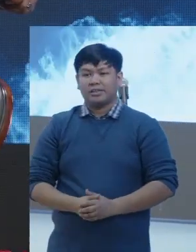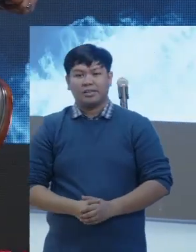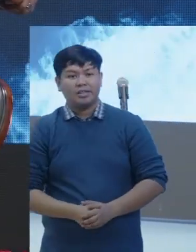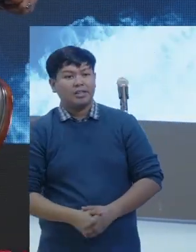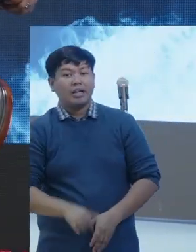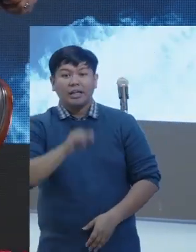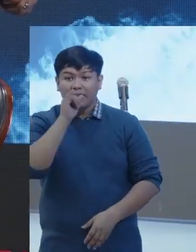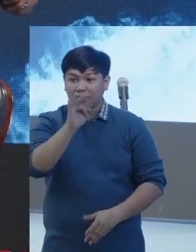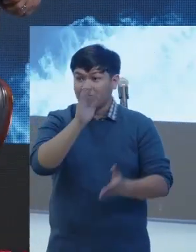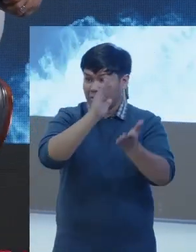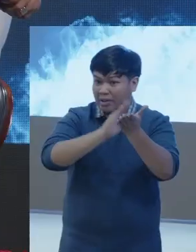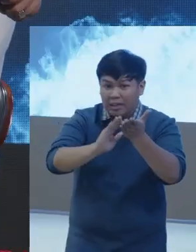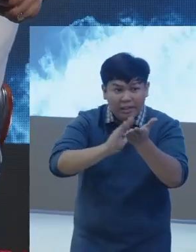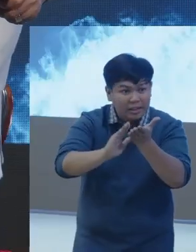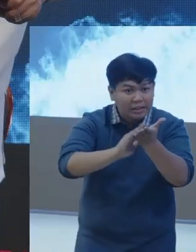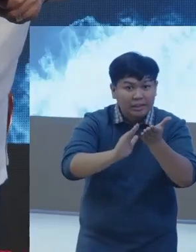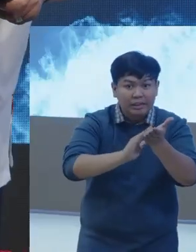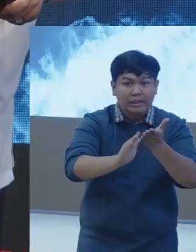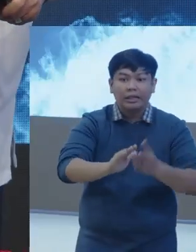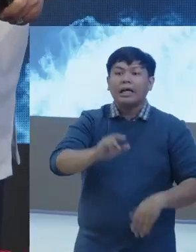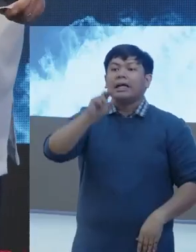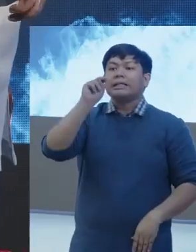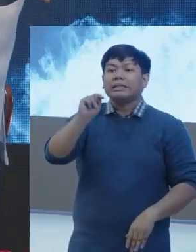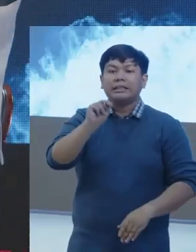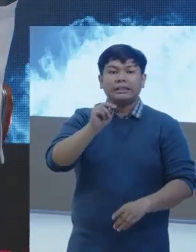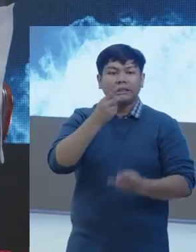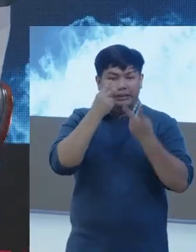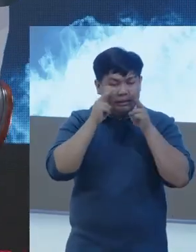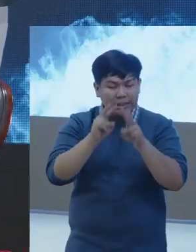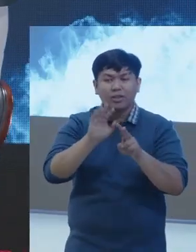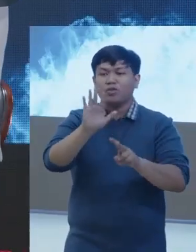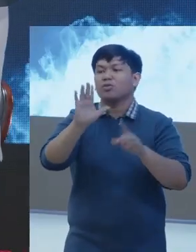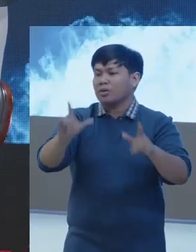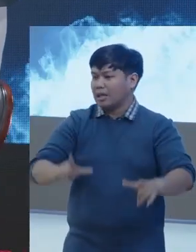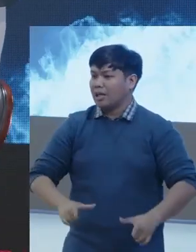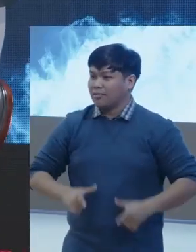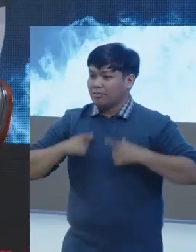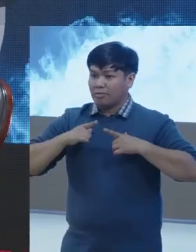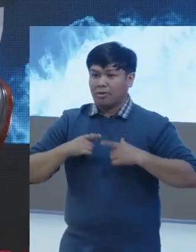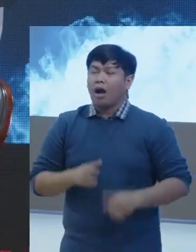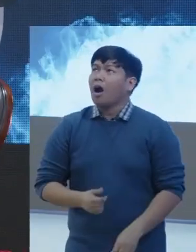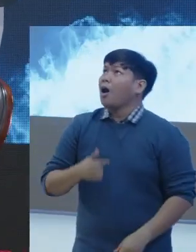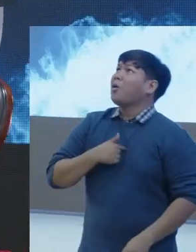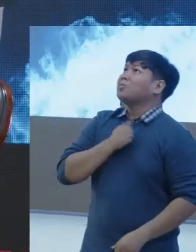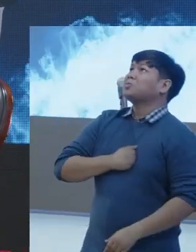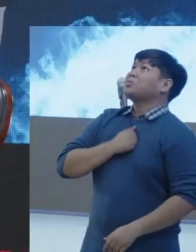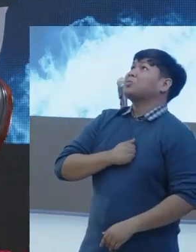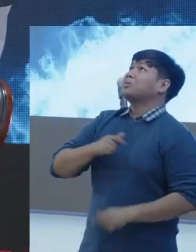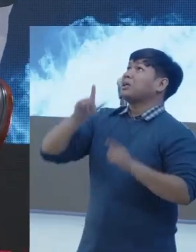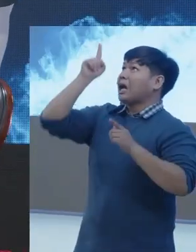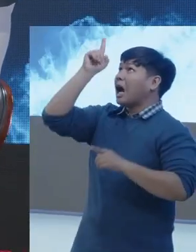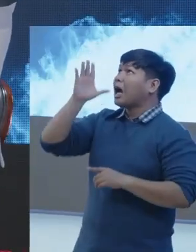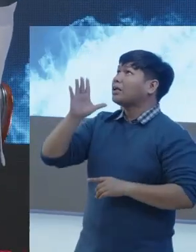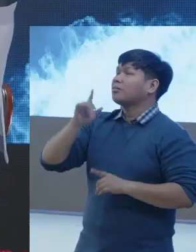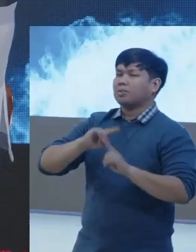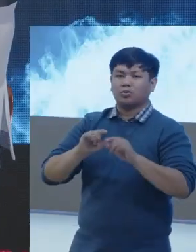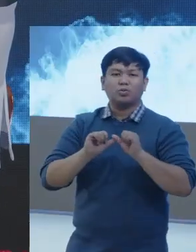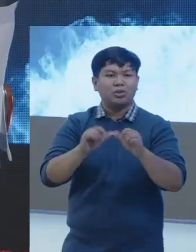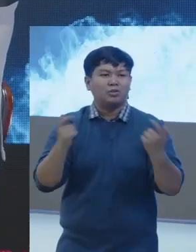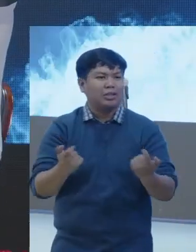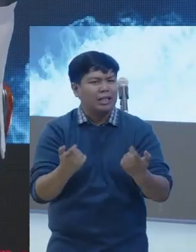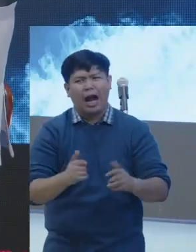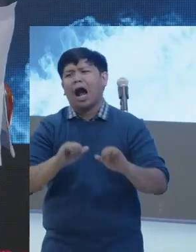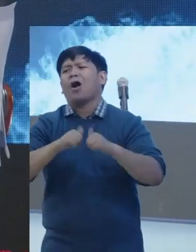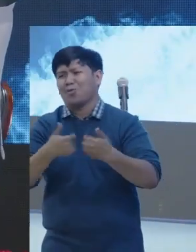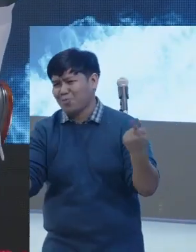kayo ay nagre-repent, dapat nakikita sa inyong buhay. Ang pag-asa ng hari ay